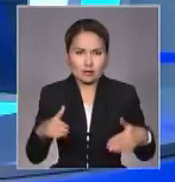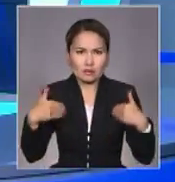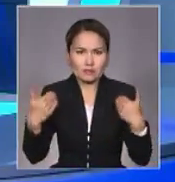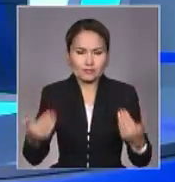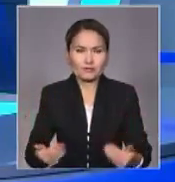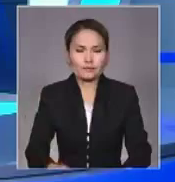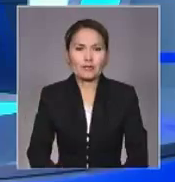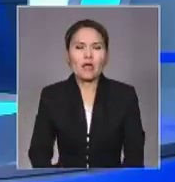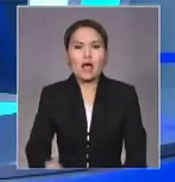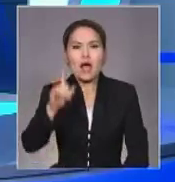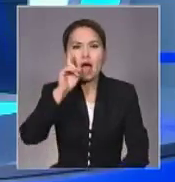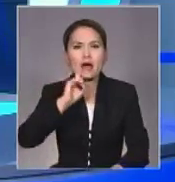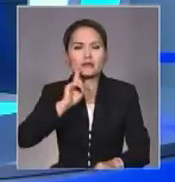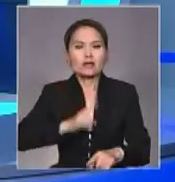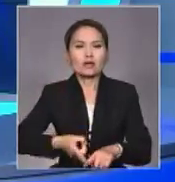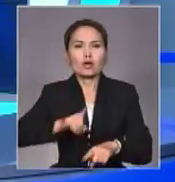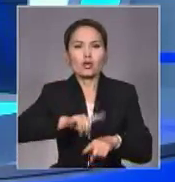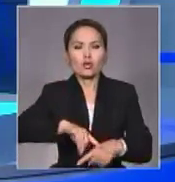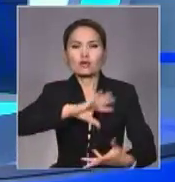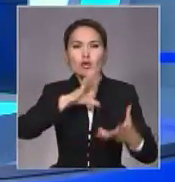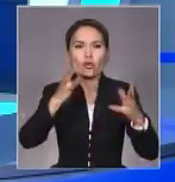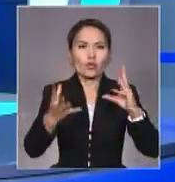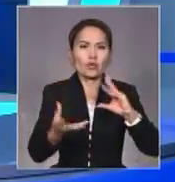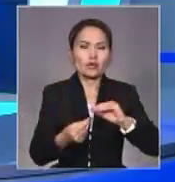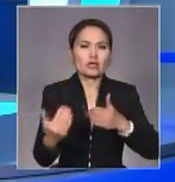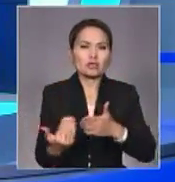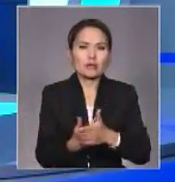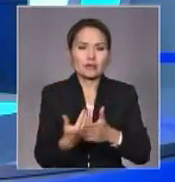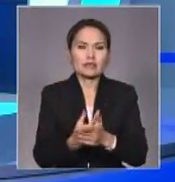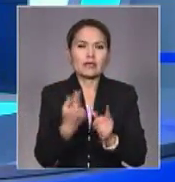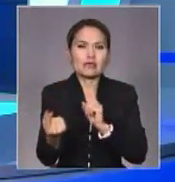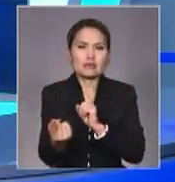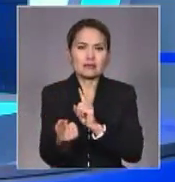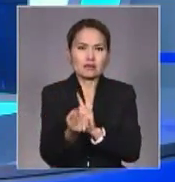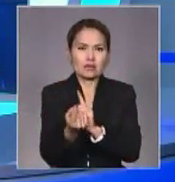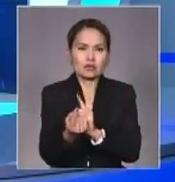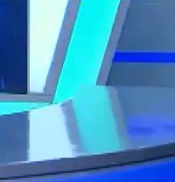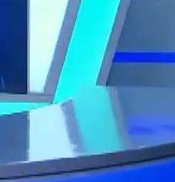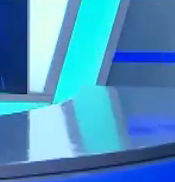Редакциямызға келіп түскен ақпараттар легі осындай болды. Арнамыздың астамаңыздар.